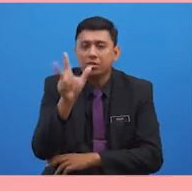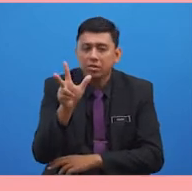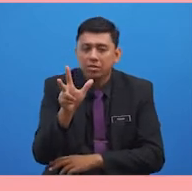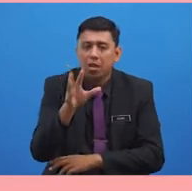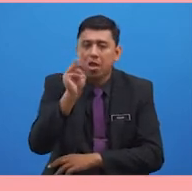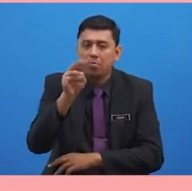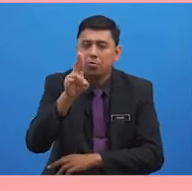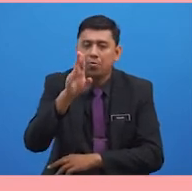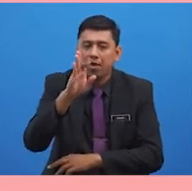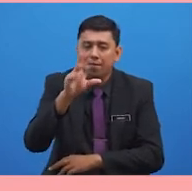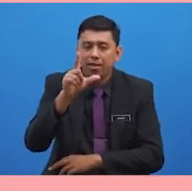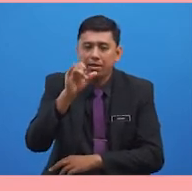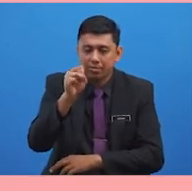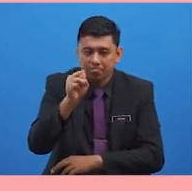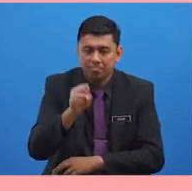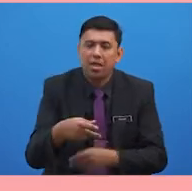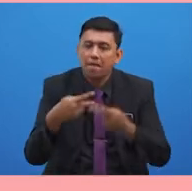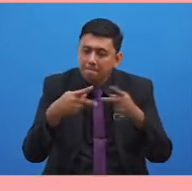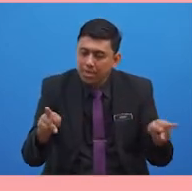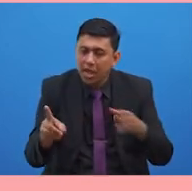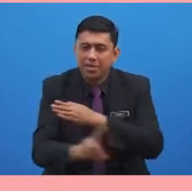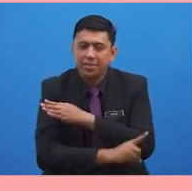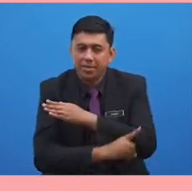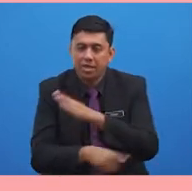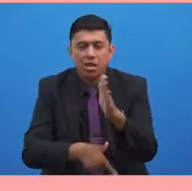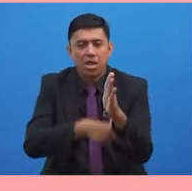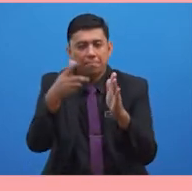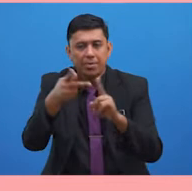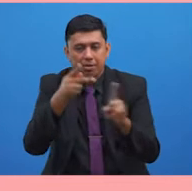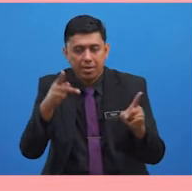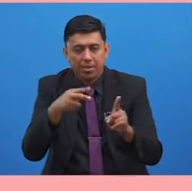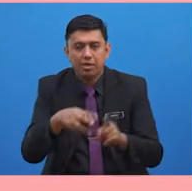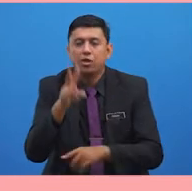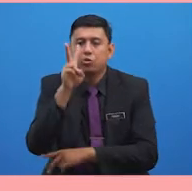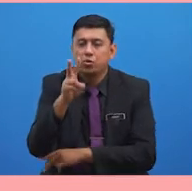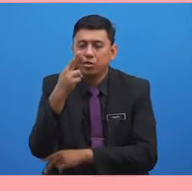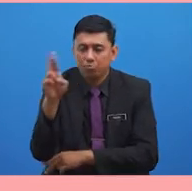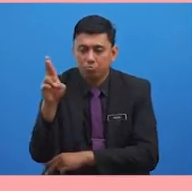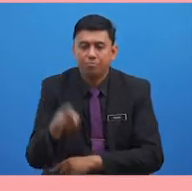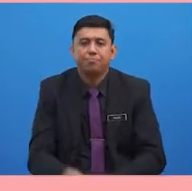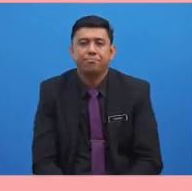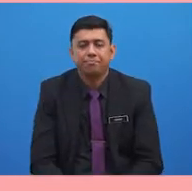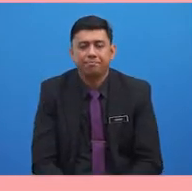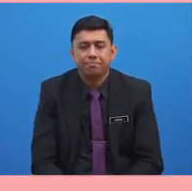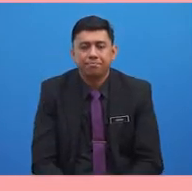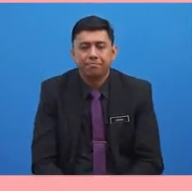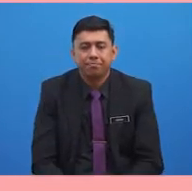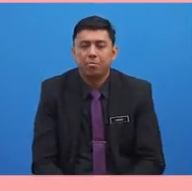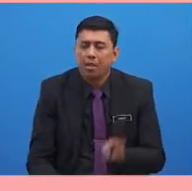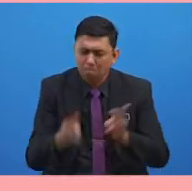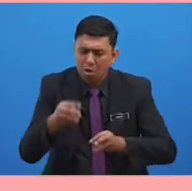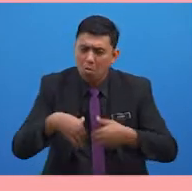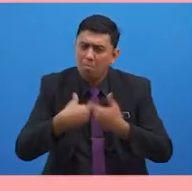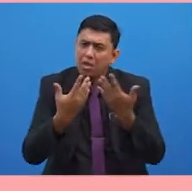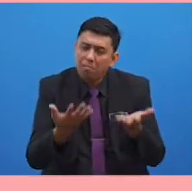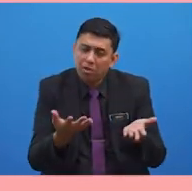Ketiga, muflis. Keempat, pernah didenda lebih daripada ringgit Malaysia 2000.